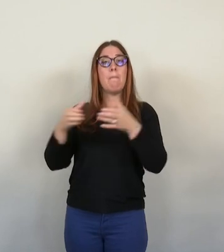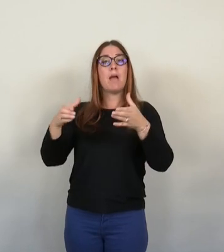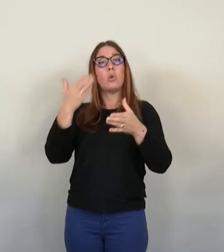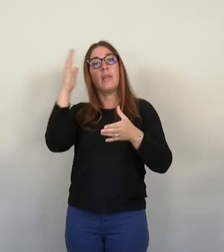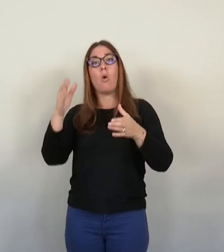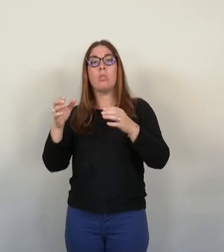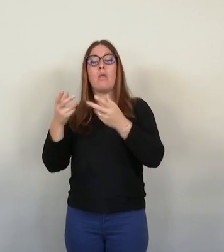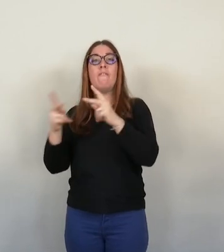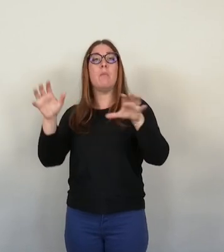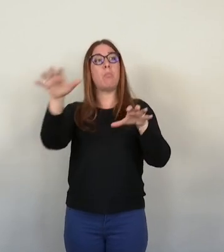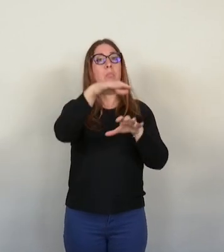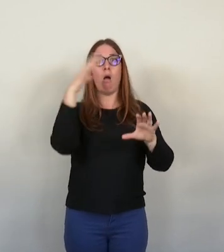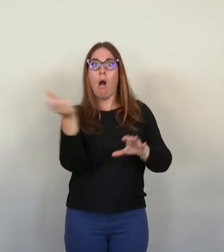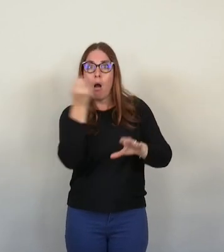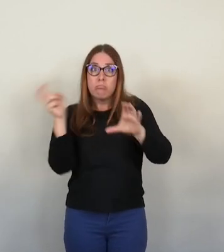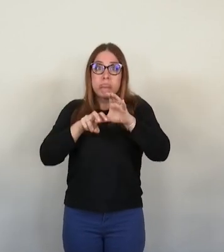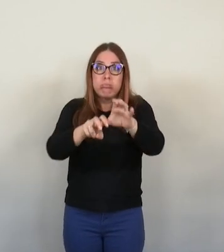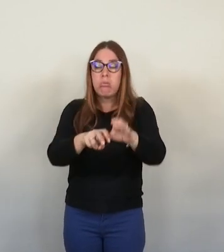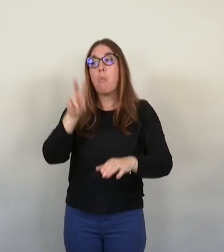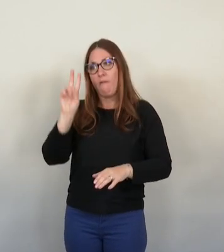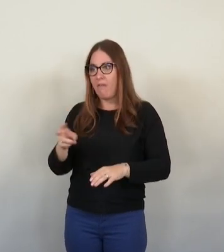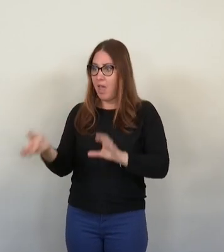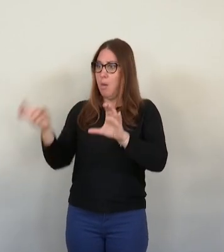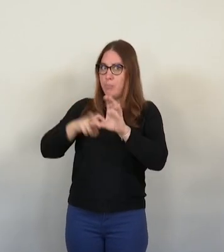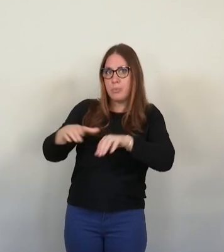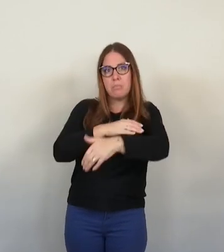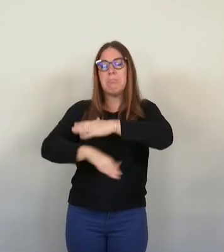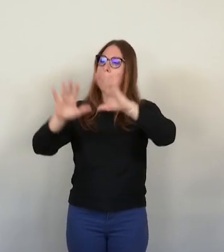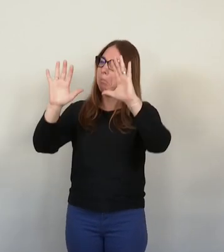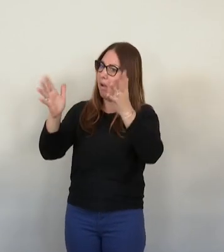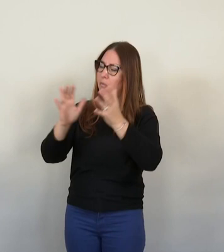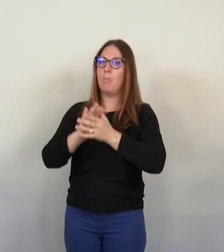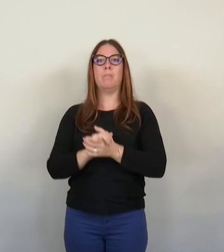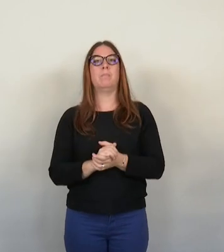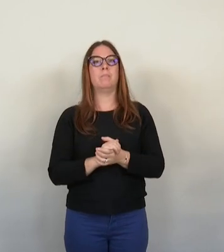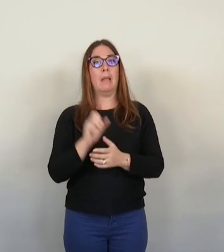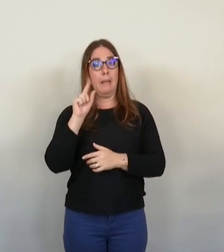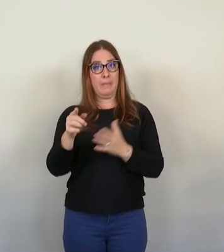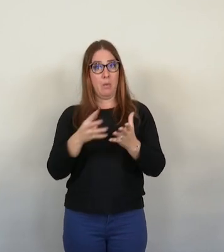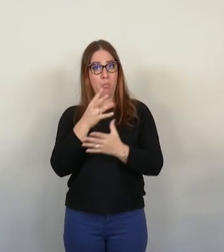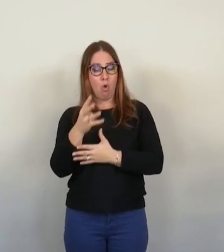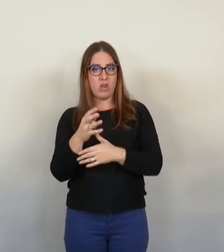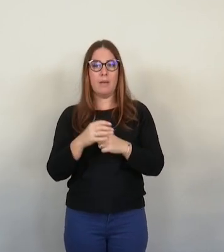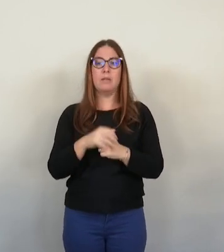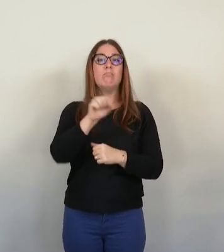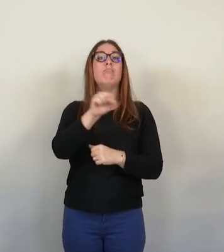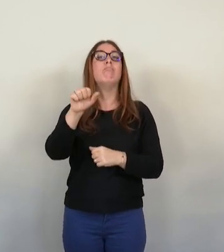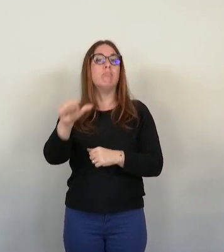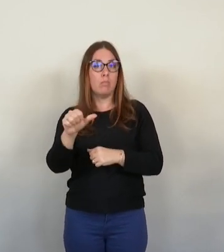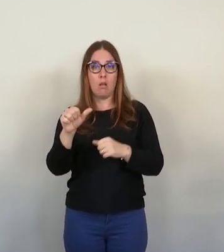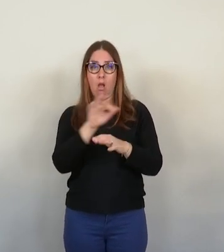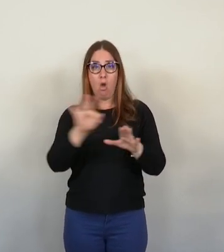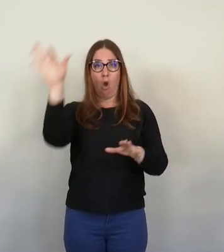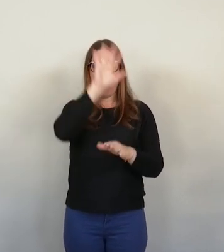collectivité je vous dis très sincèrement bravo le projet de sécurité sociale de l'alimentation voit progressivement le jour localement partout en